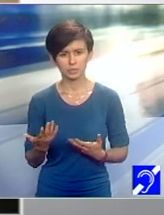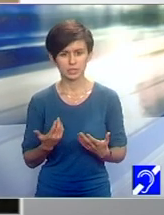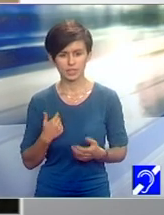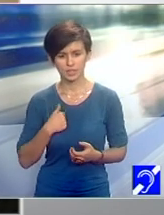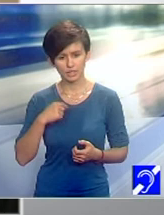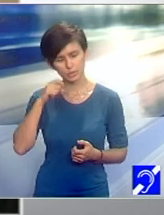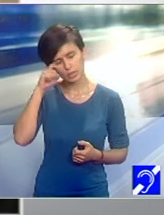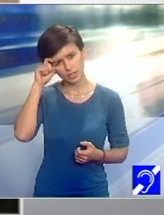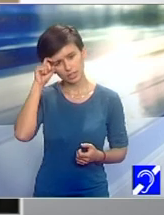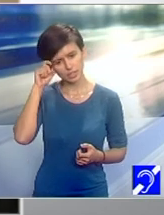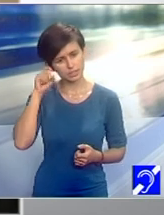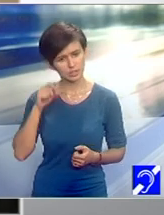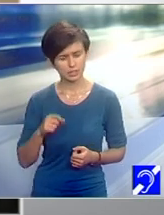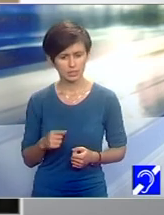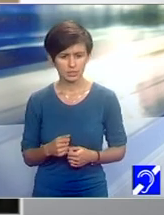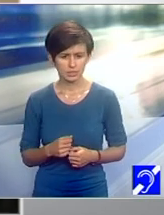mea,